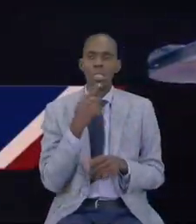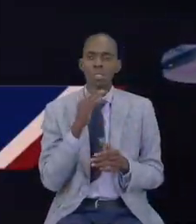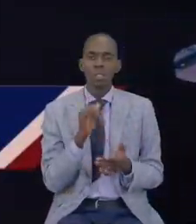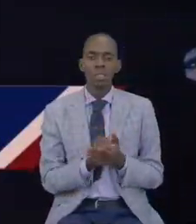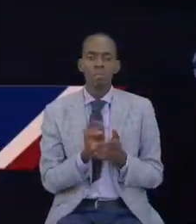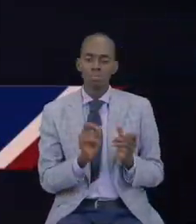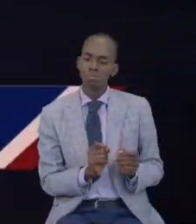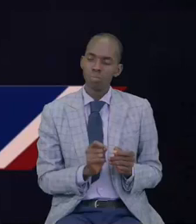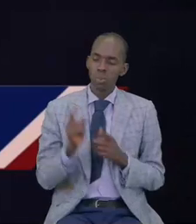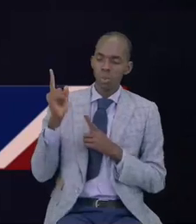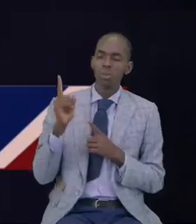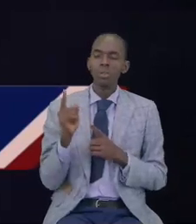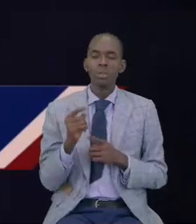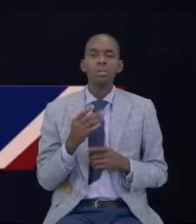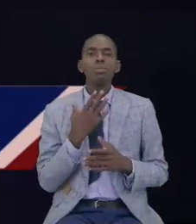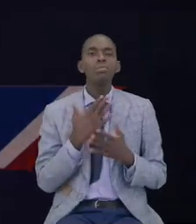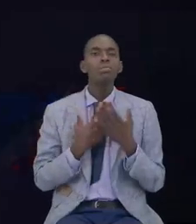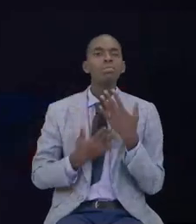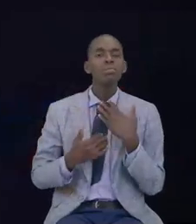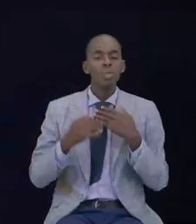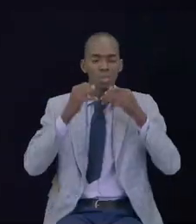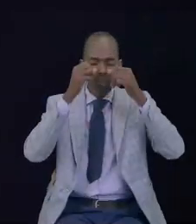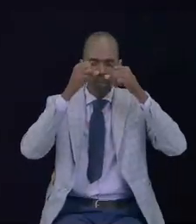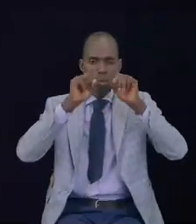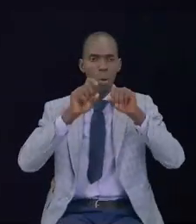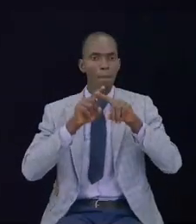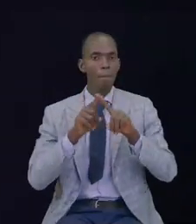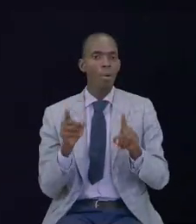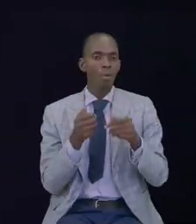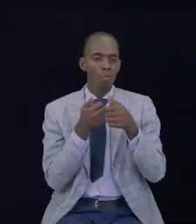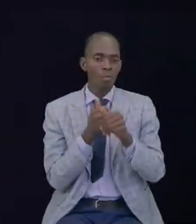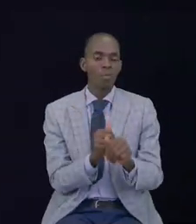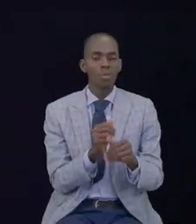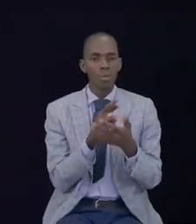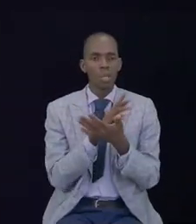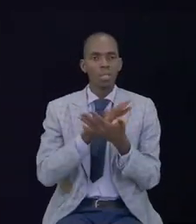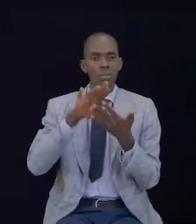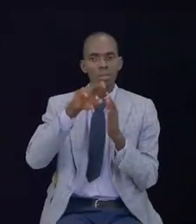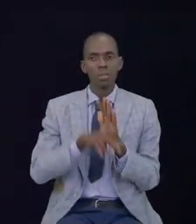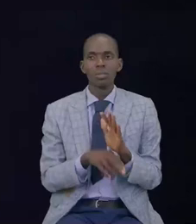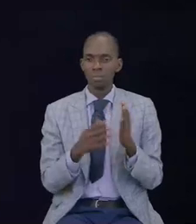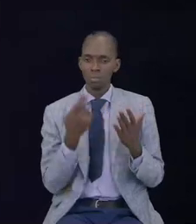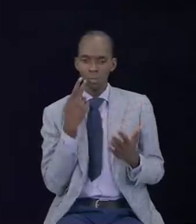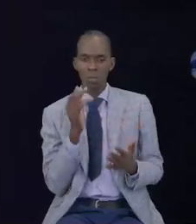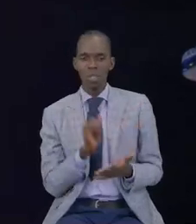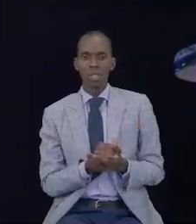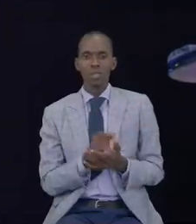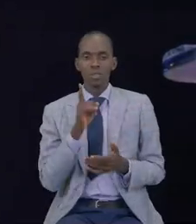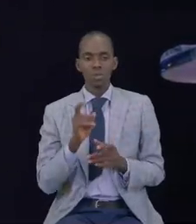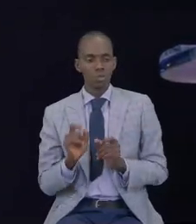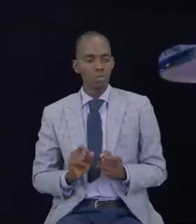la jeunesse et recherche la justice. » Voyez cela, tu dois fuir